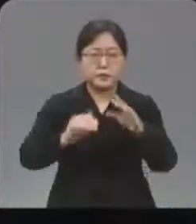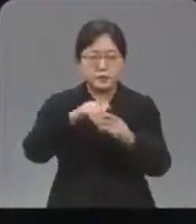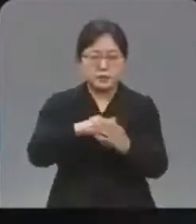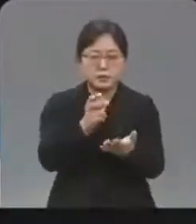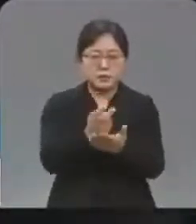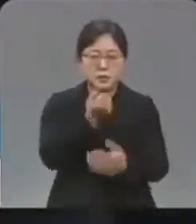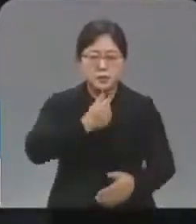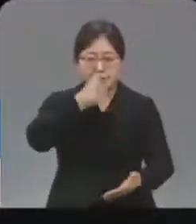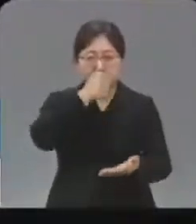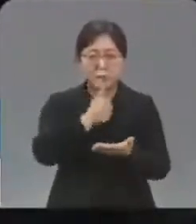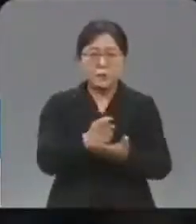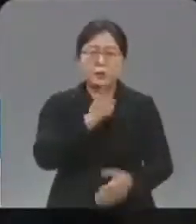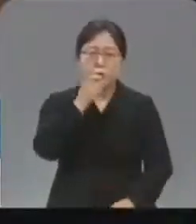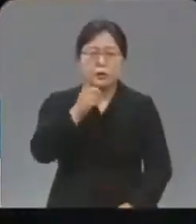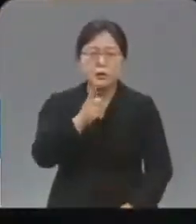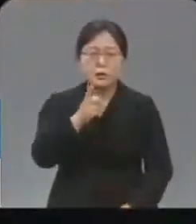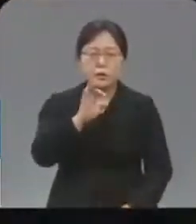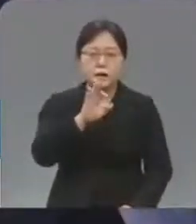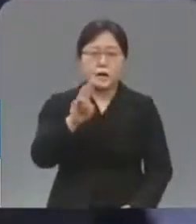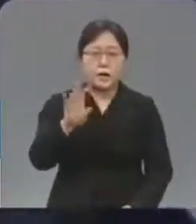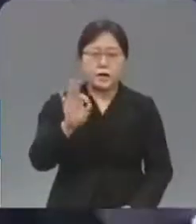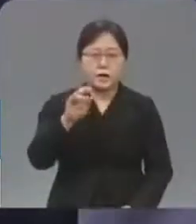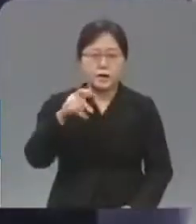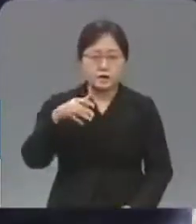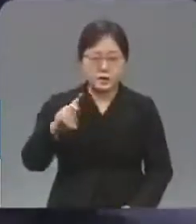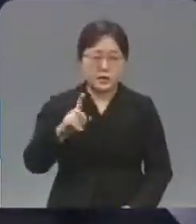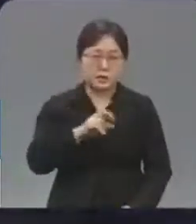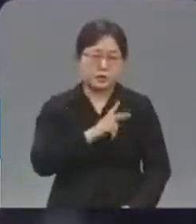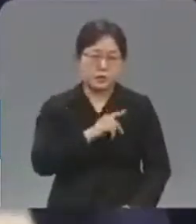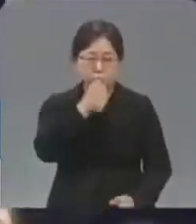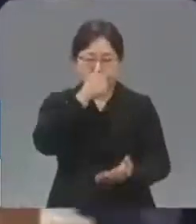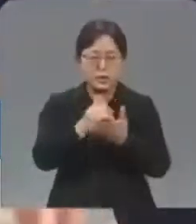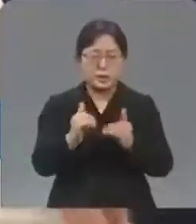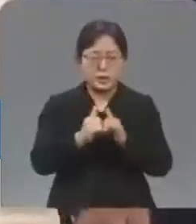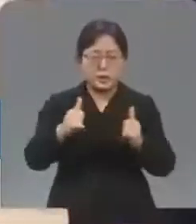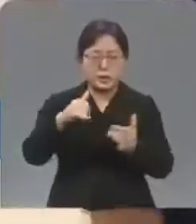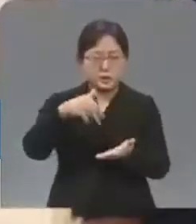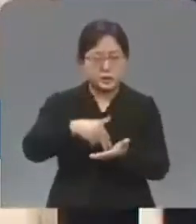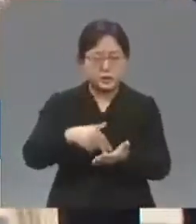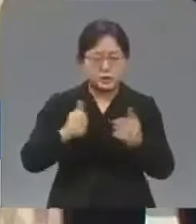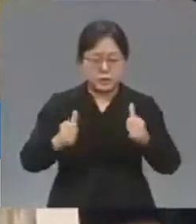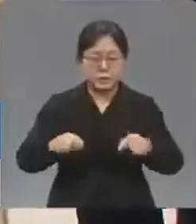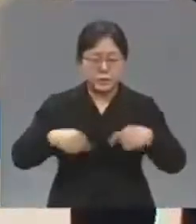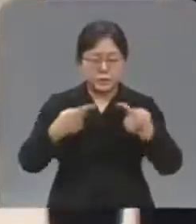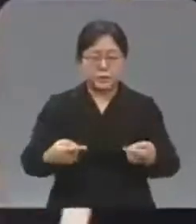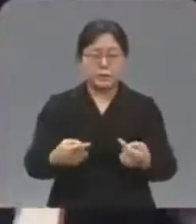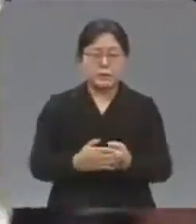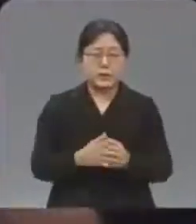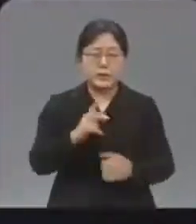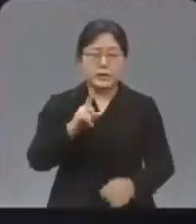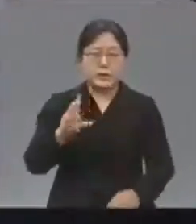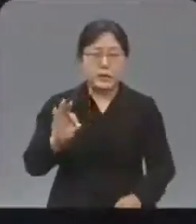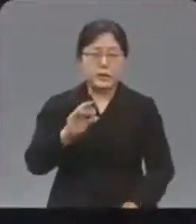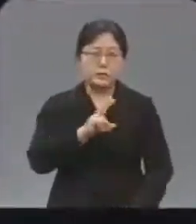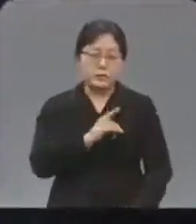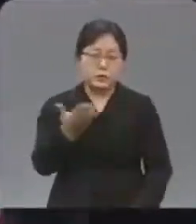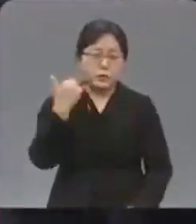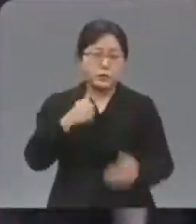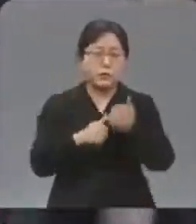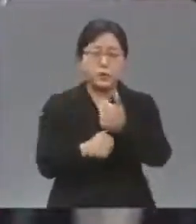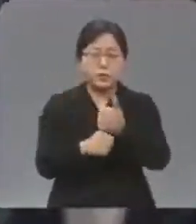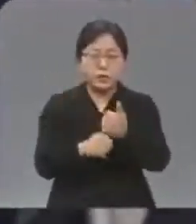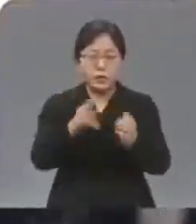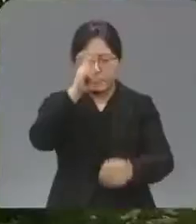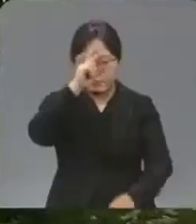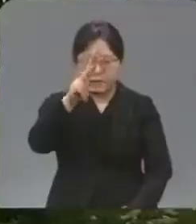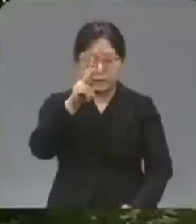공직선거법 위반 혐의로 기소된 무소속 양향자 의원이 피고인 신분으로 재판에 출석했습니다. 양 의원과 전직 보좌관